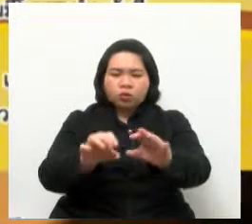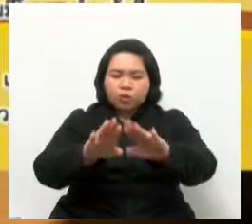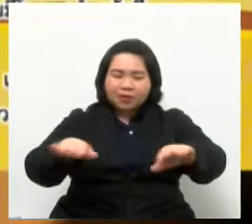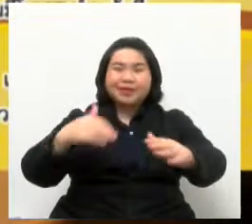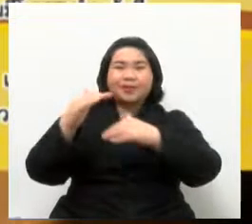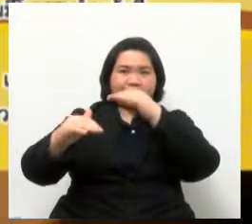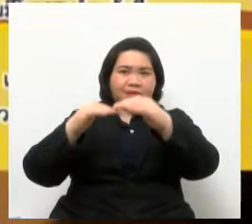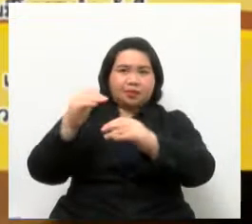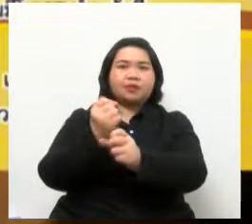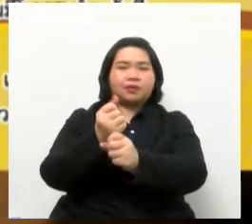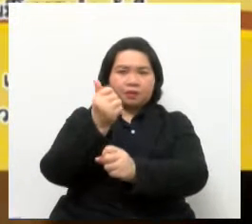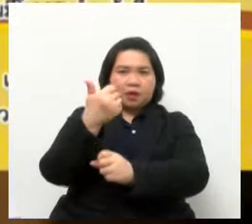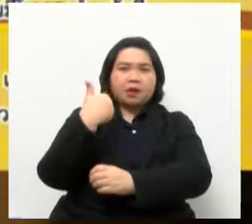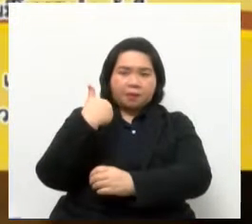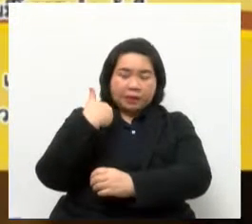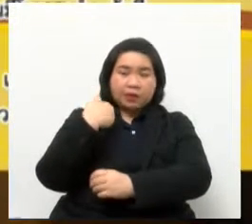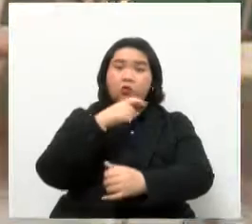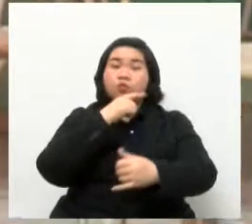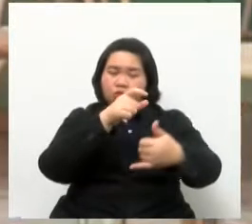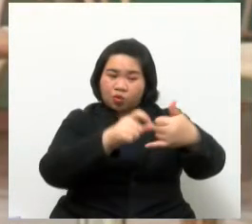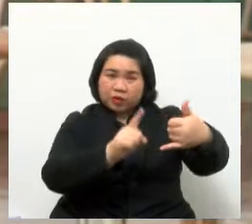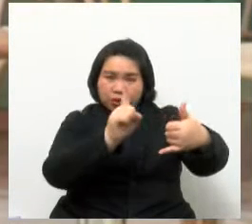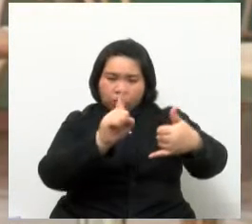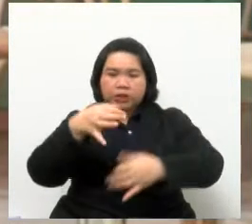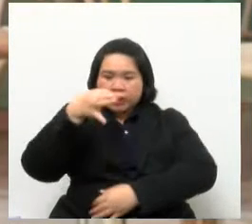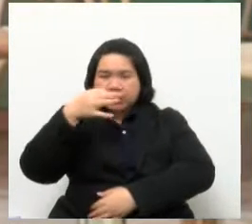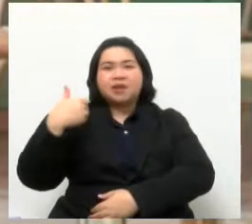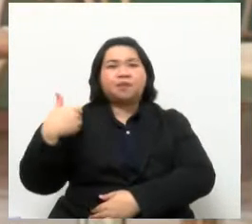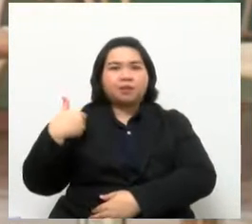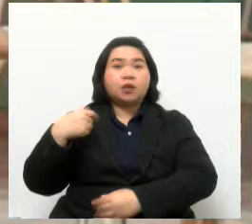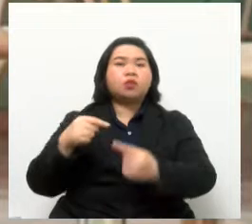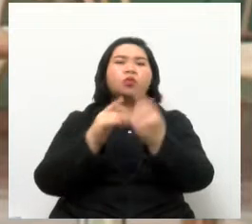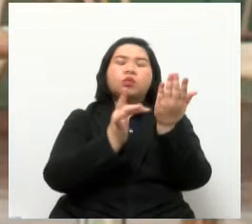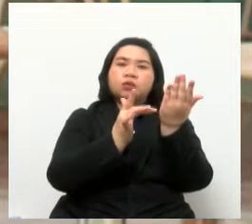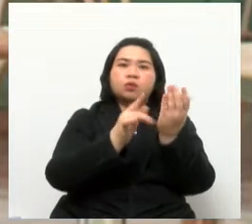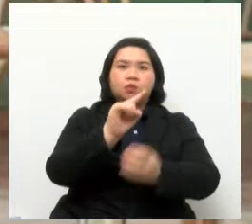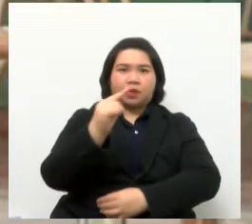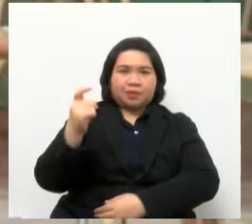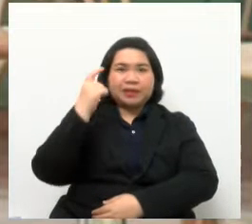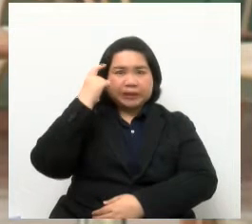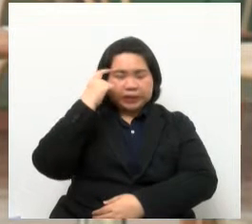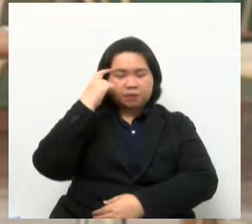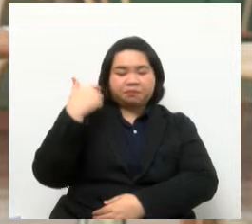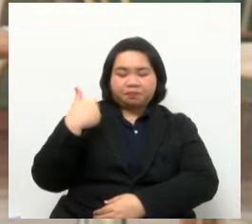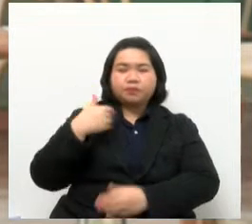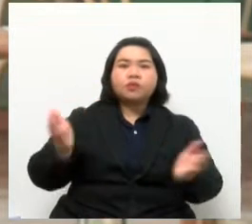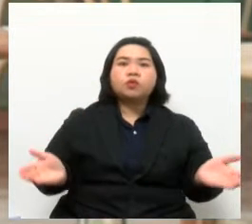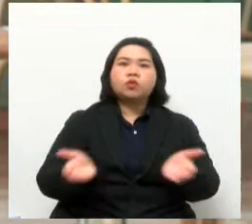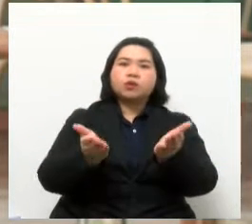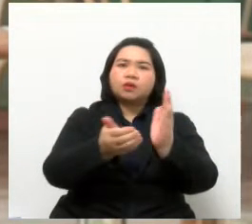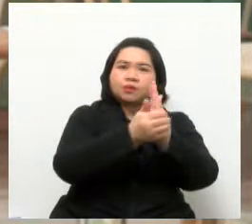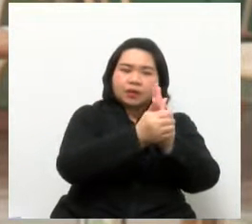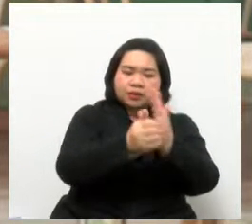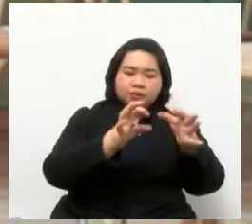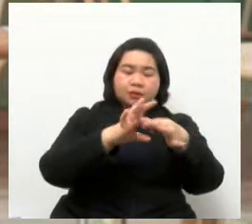ของโรงเรียนด้าน1นักเรียน1อาชีพด้วยนวัตกรรมการส่งเสริมพัฒนาทักษะอา